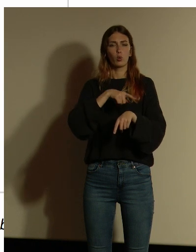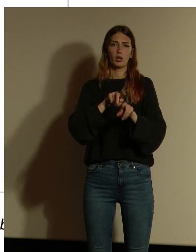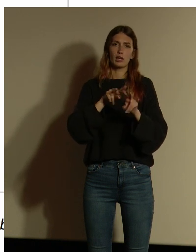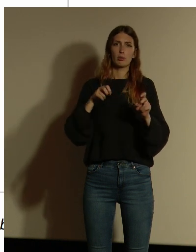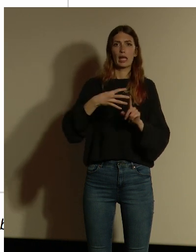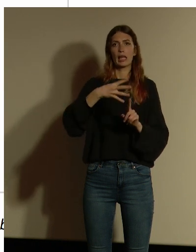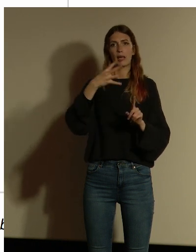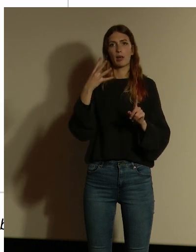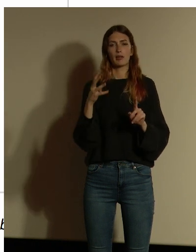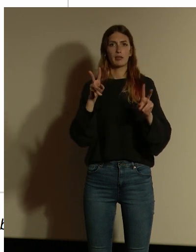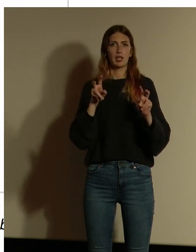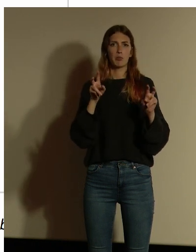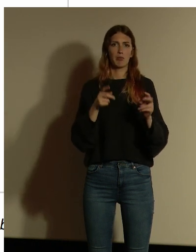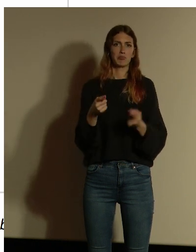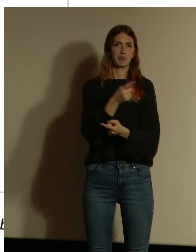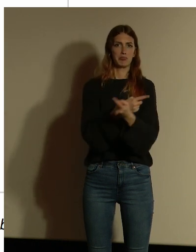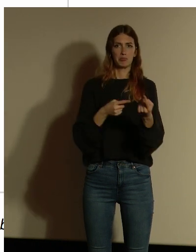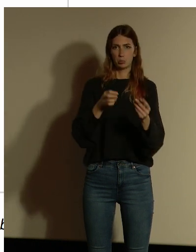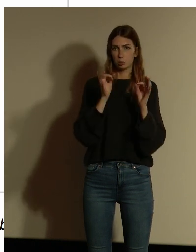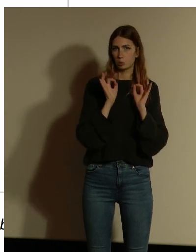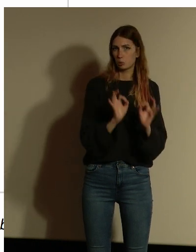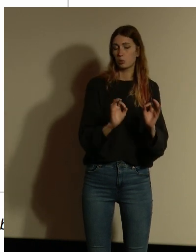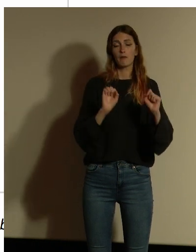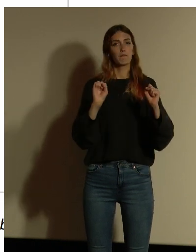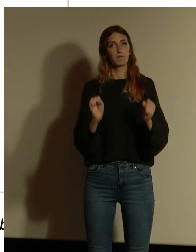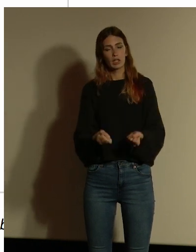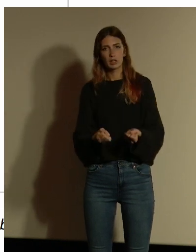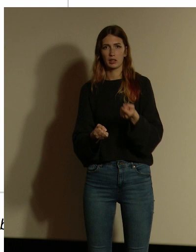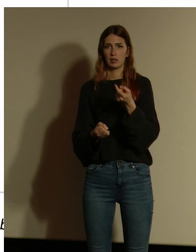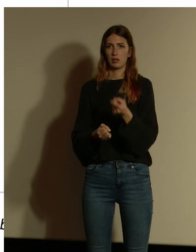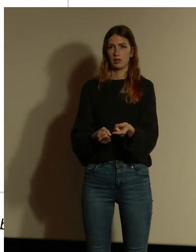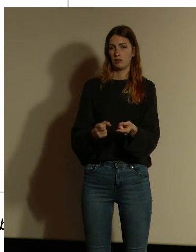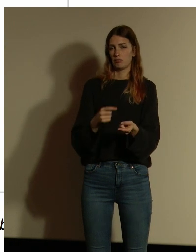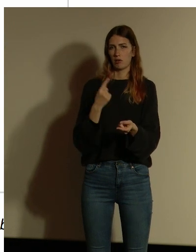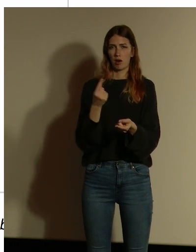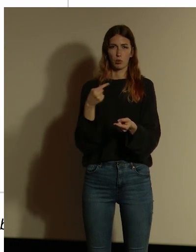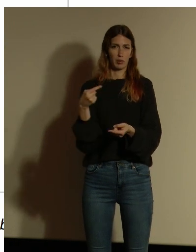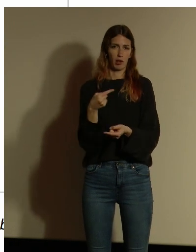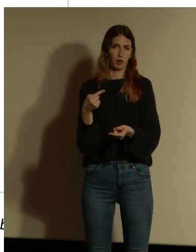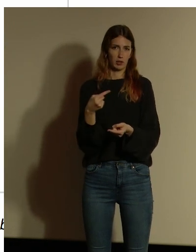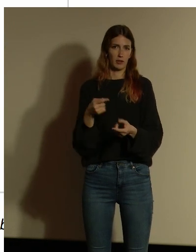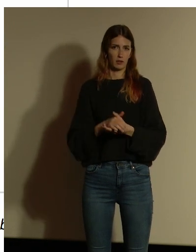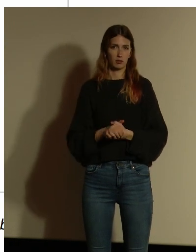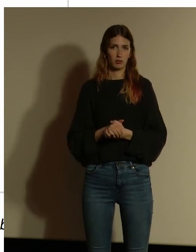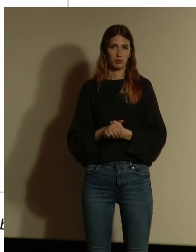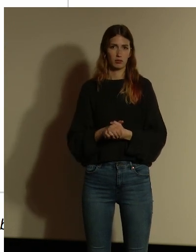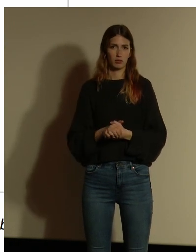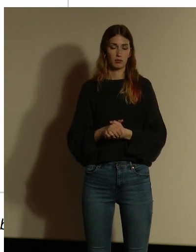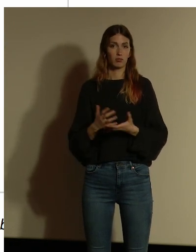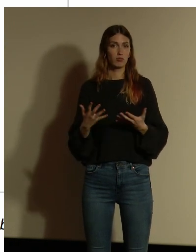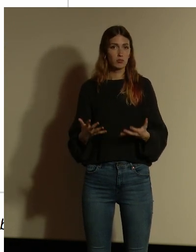käsitletud LGBT teemasid, kas üldse mitte või seda oli käsitletud ainult negatiivselt. Ehk